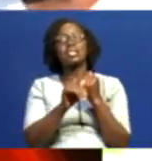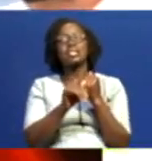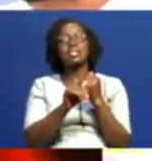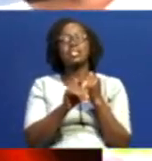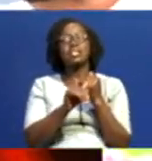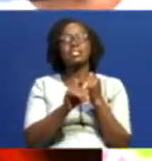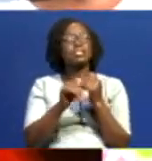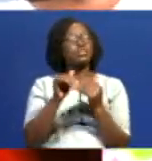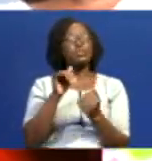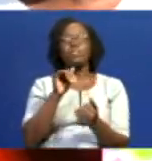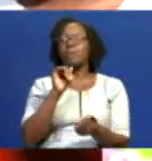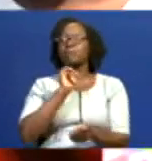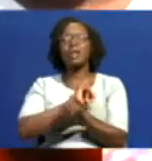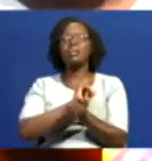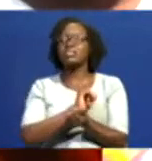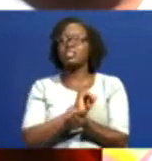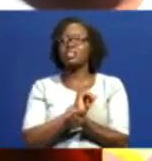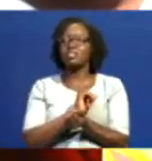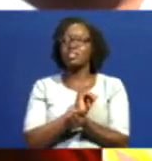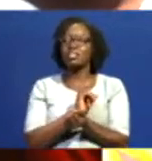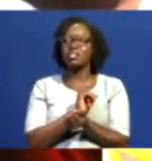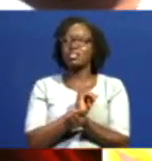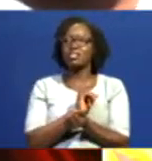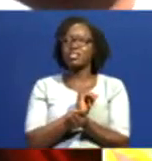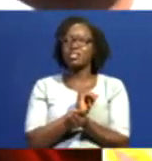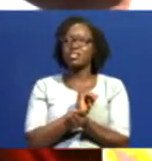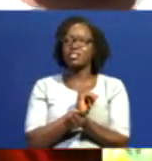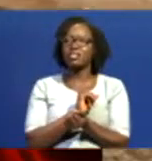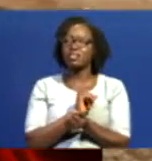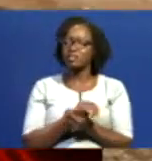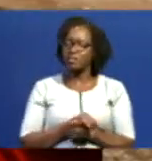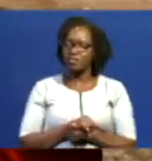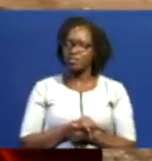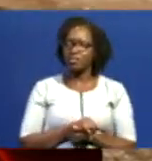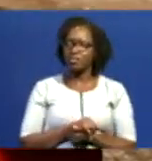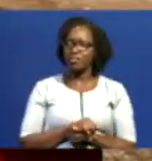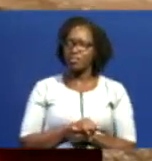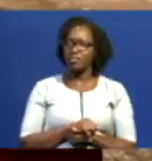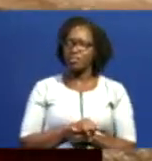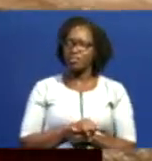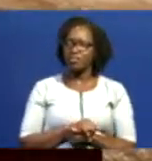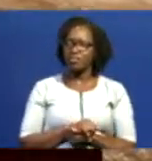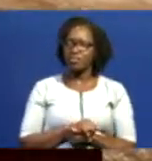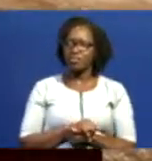to our chukulia to a nyingine.